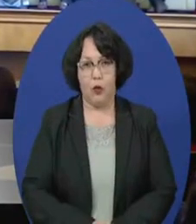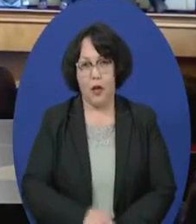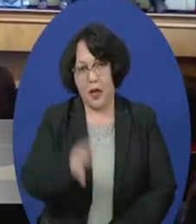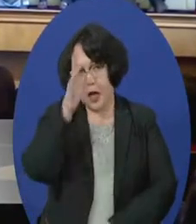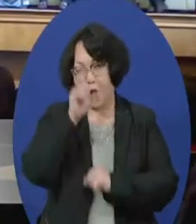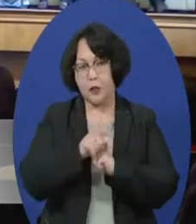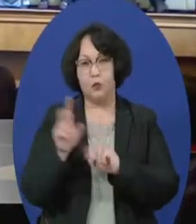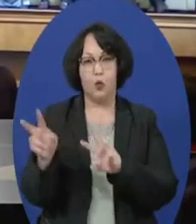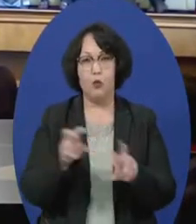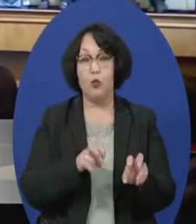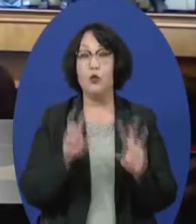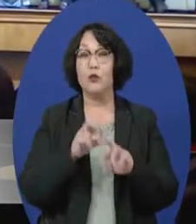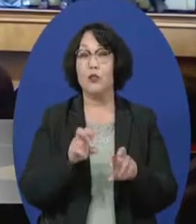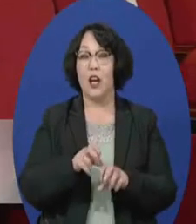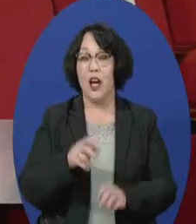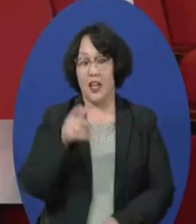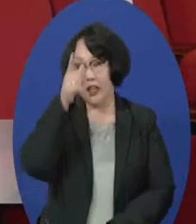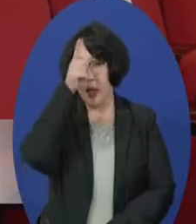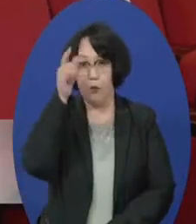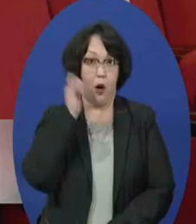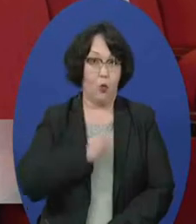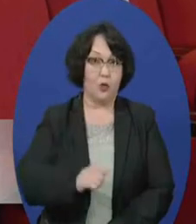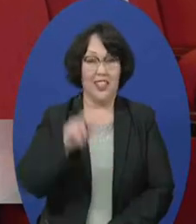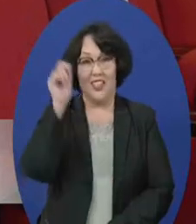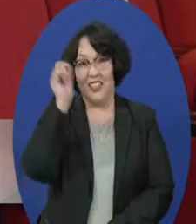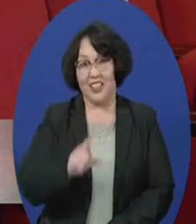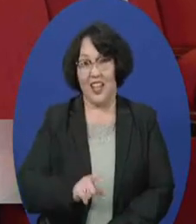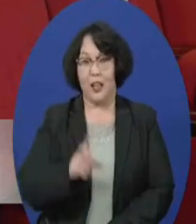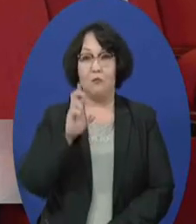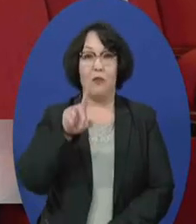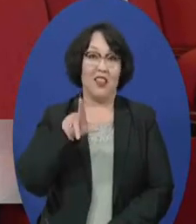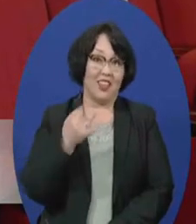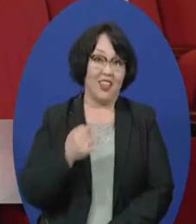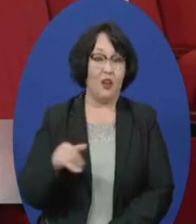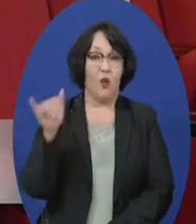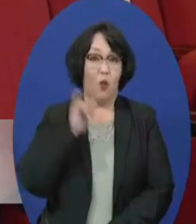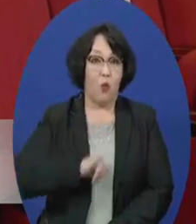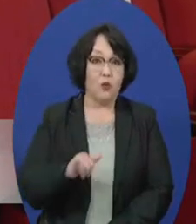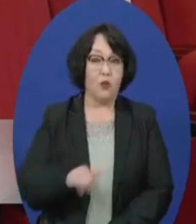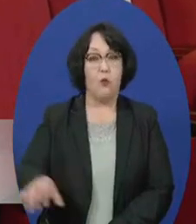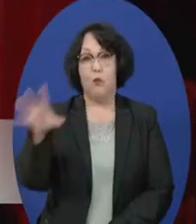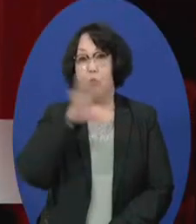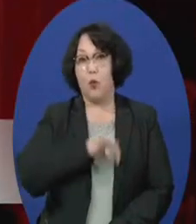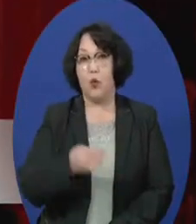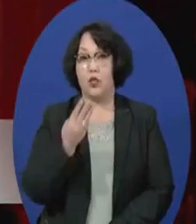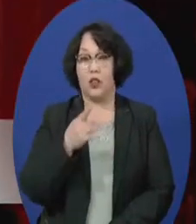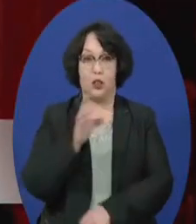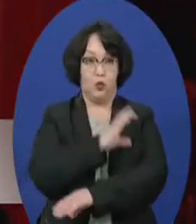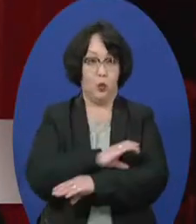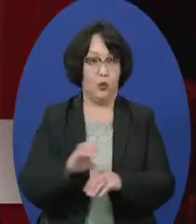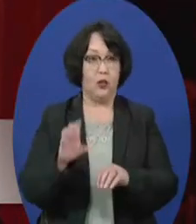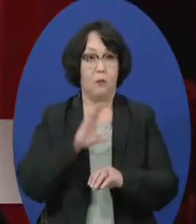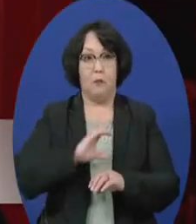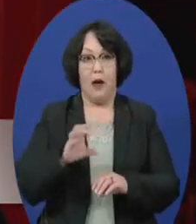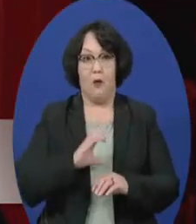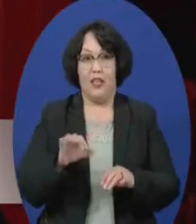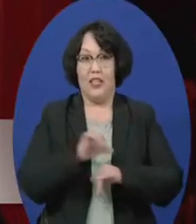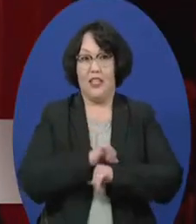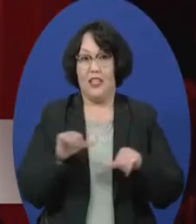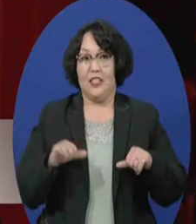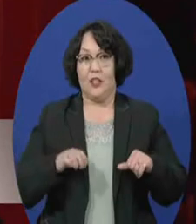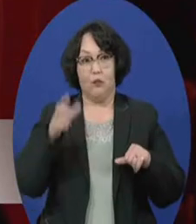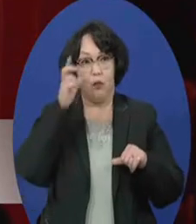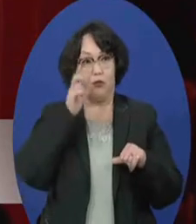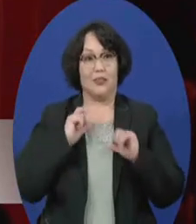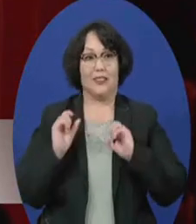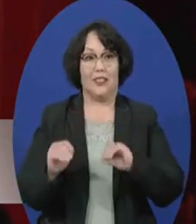Эрдэмтдийн судалгаанаас үзвэл холбооны бүгд найрамдах Герман улс, Итали, Бельги зэрэг улс орнуудын бүх шатны сургалтын байгууллагууд нь иргэний